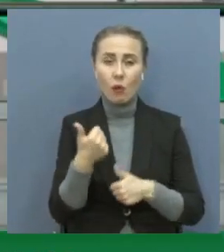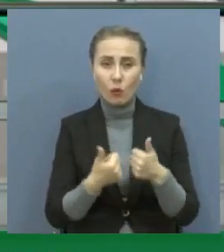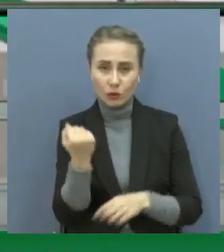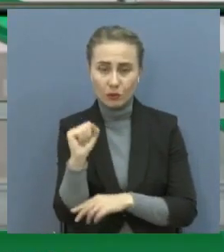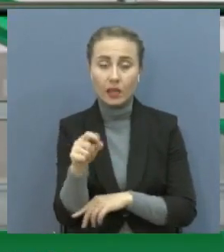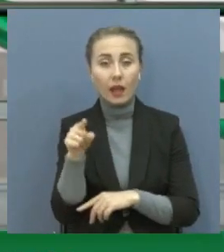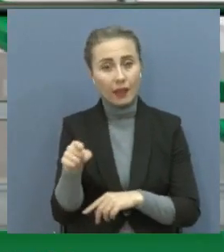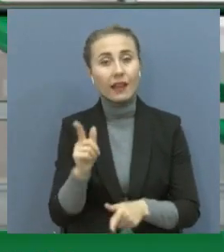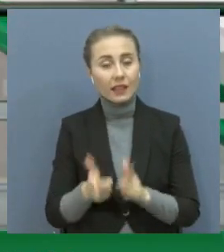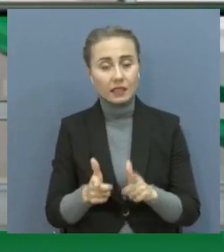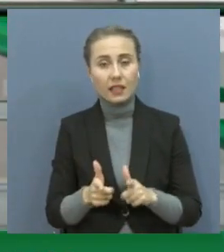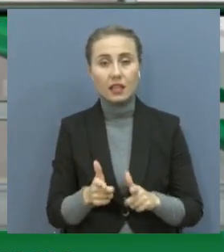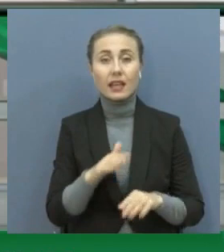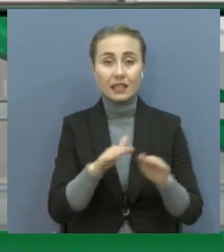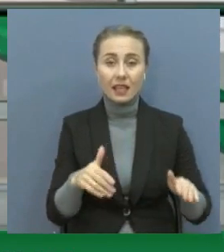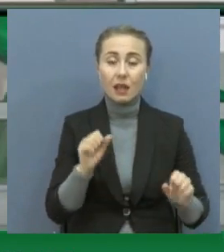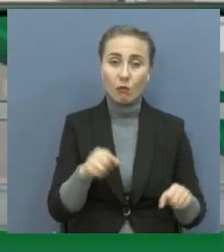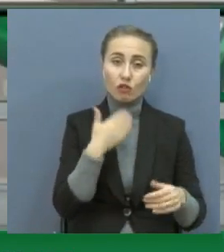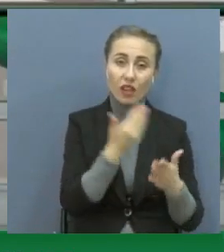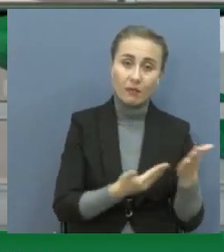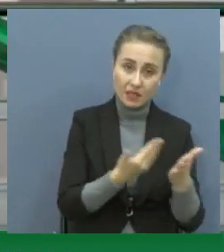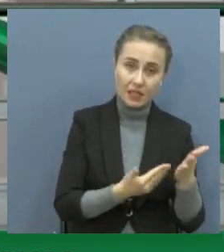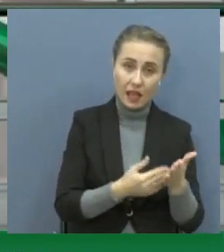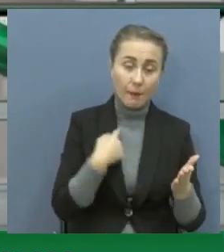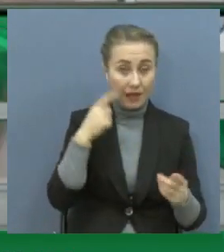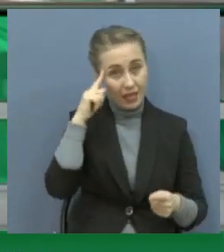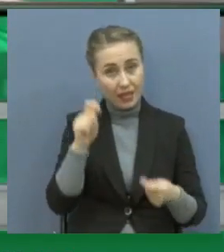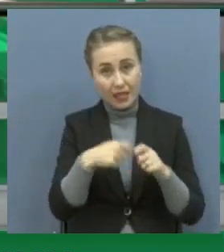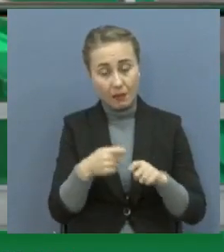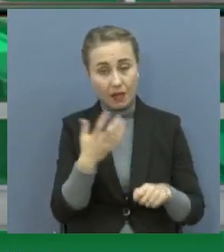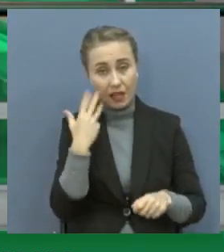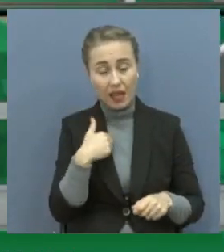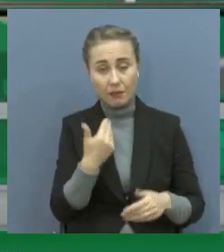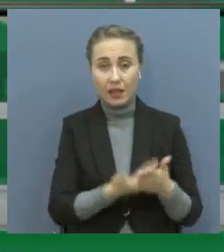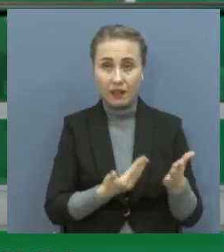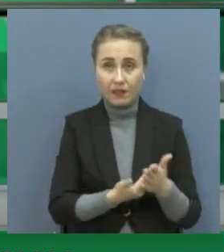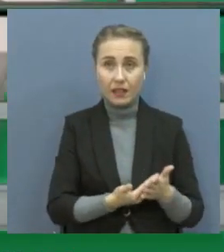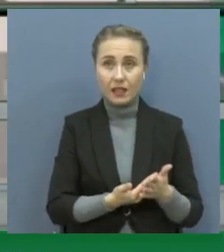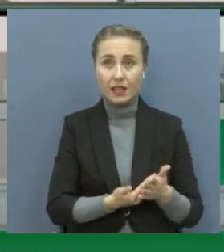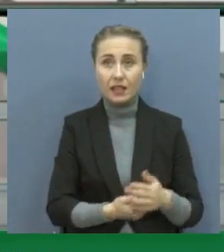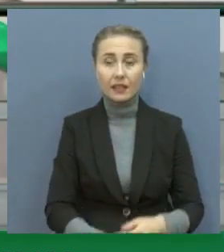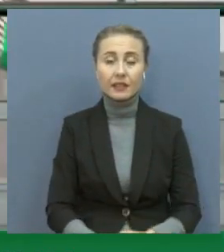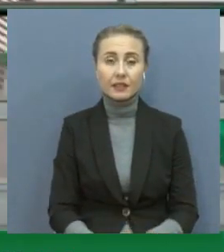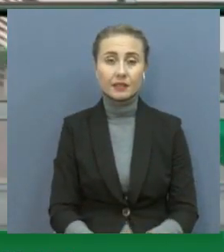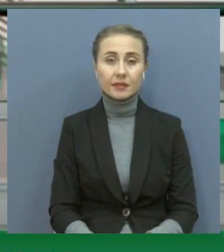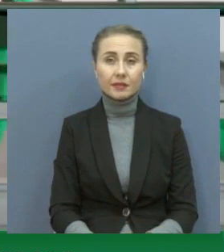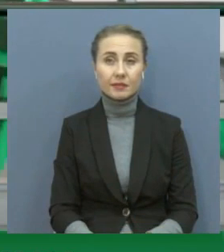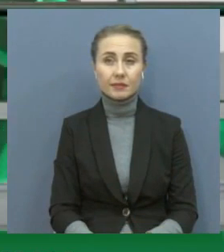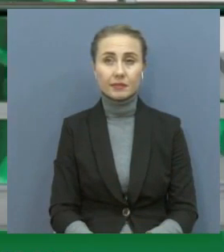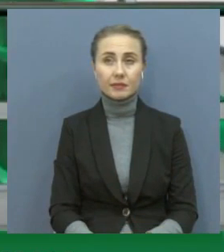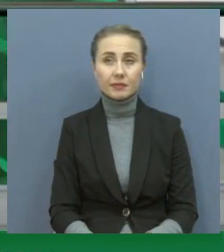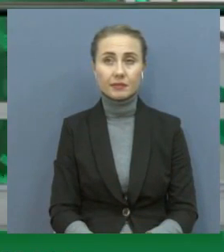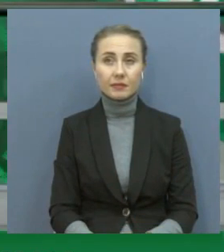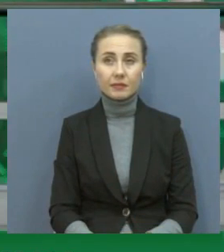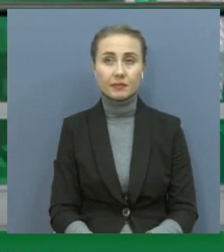не... Можно же так говорить? Да, то да. То есть это да, мы не да. ломаем им психику, да. Когда так говорим? Нет, вот нет, это конечно. Не настоящая победа, ты да, не ты верь. Вот поиграл, да,